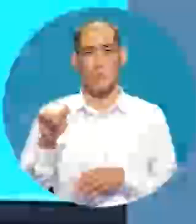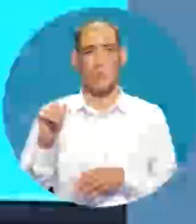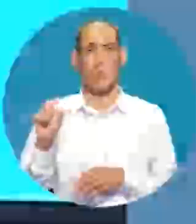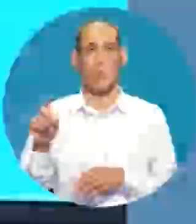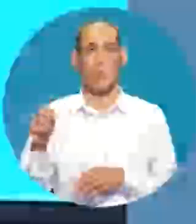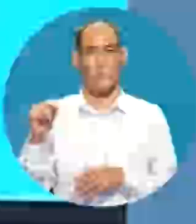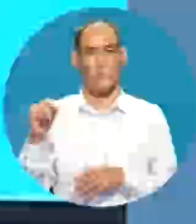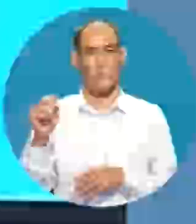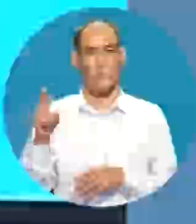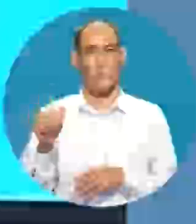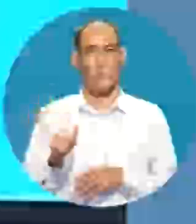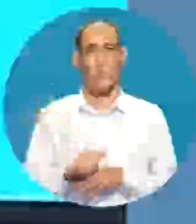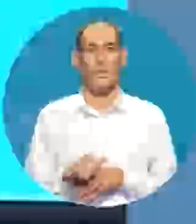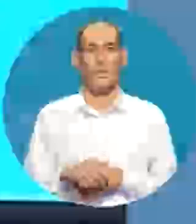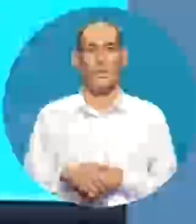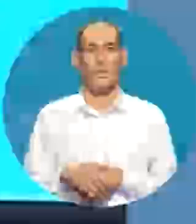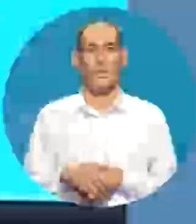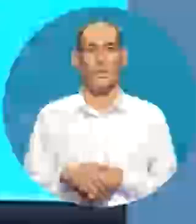Rahmet. İkinci suretimiz.